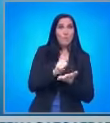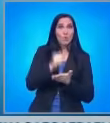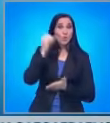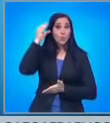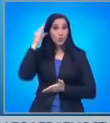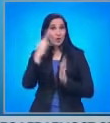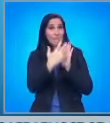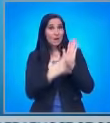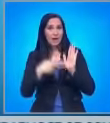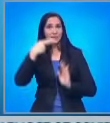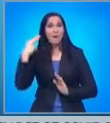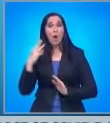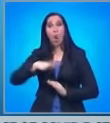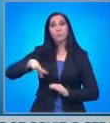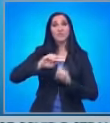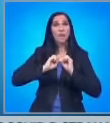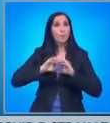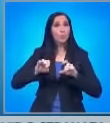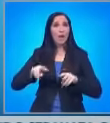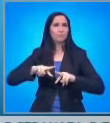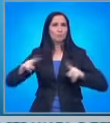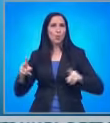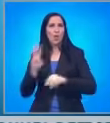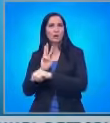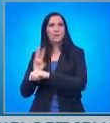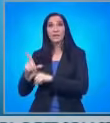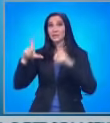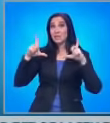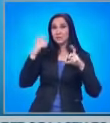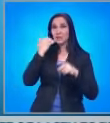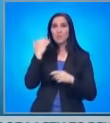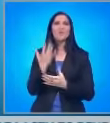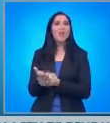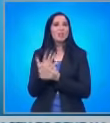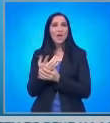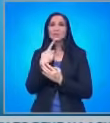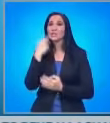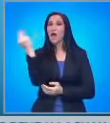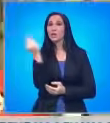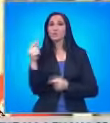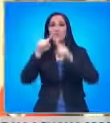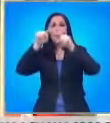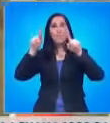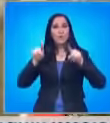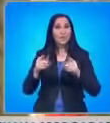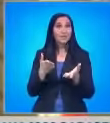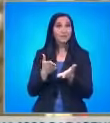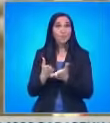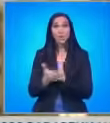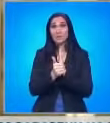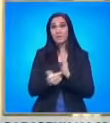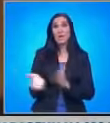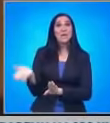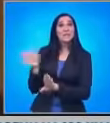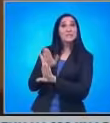материали по темата обществена пропаганда. В друг сайт пък снимката се използва в наръчник за рисуване на портрети. Според експерти, зад